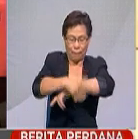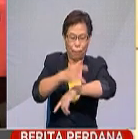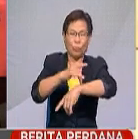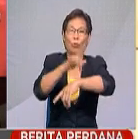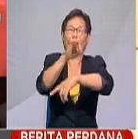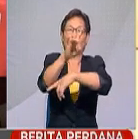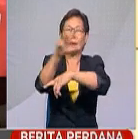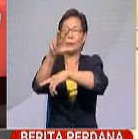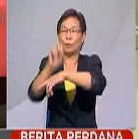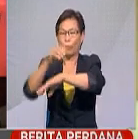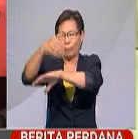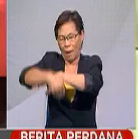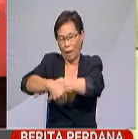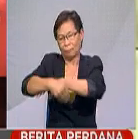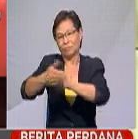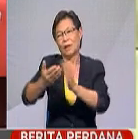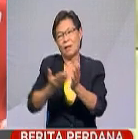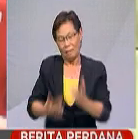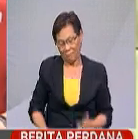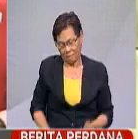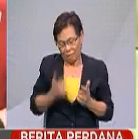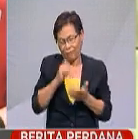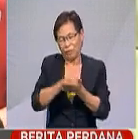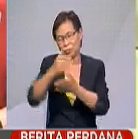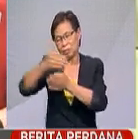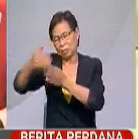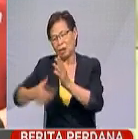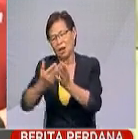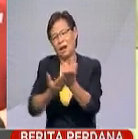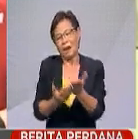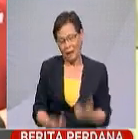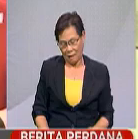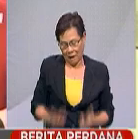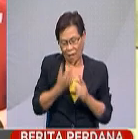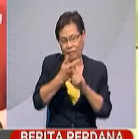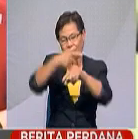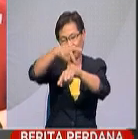pukul 8.30 malam ini. Jadi, saya kira itu sahaja langsung dari